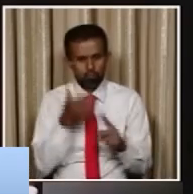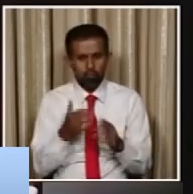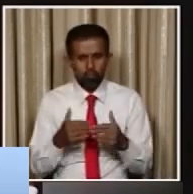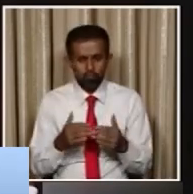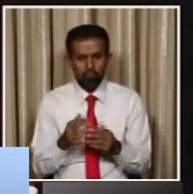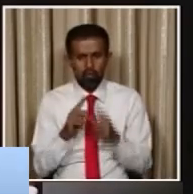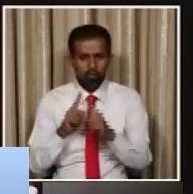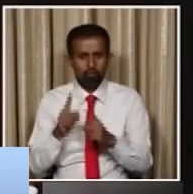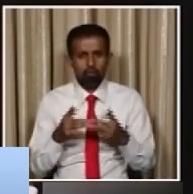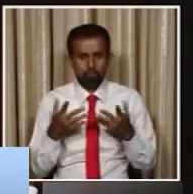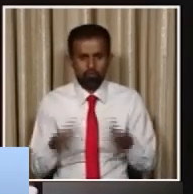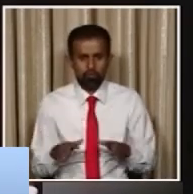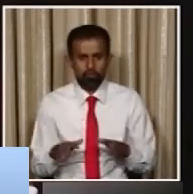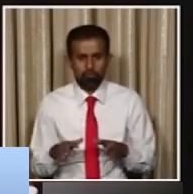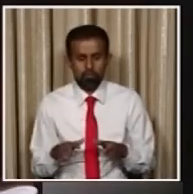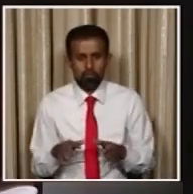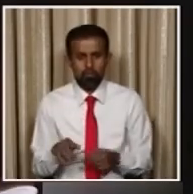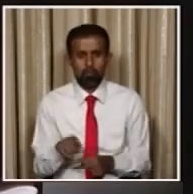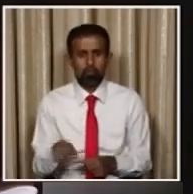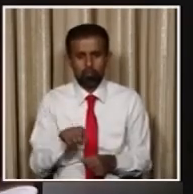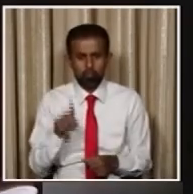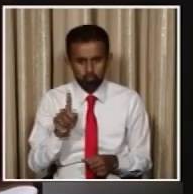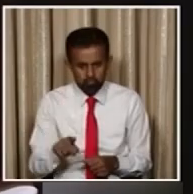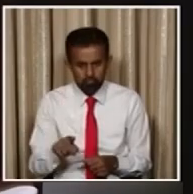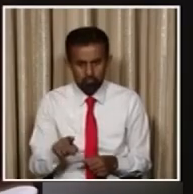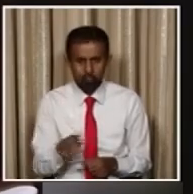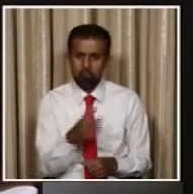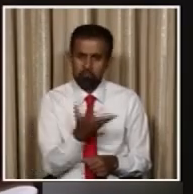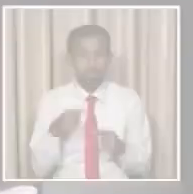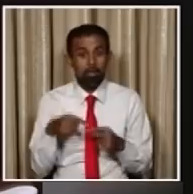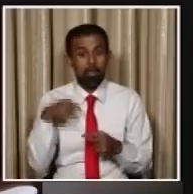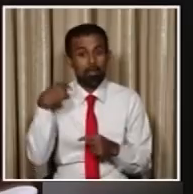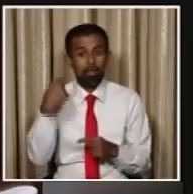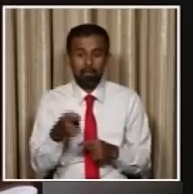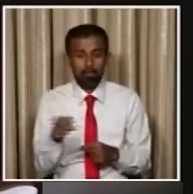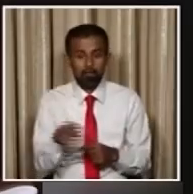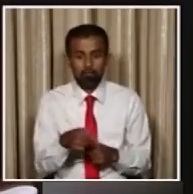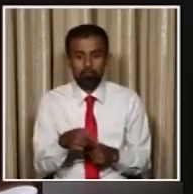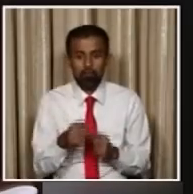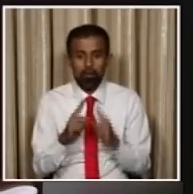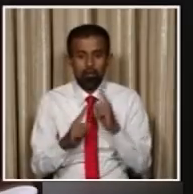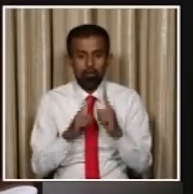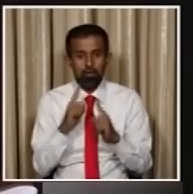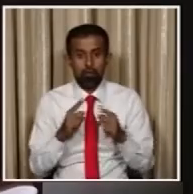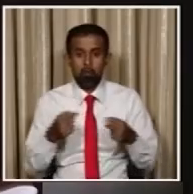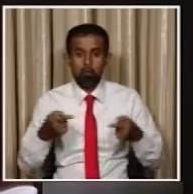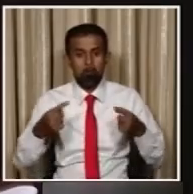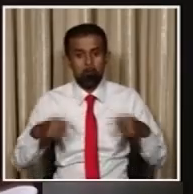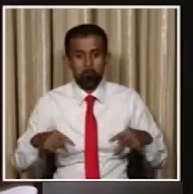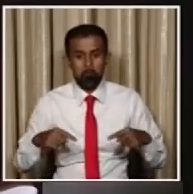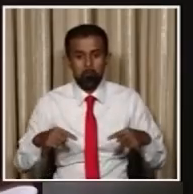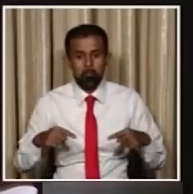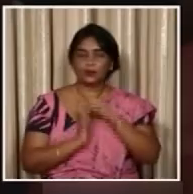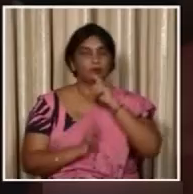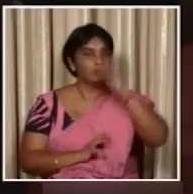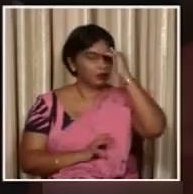තවදුරටත් සාකච්ඡා කරලා මේ සම්මත කරගන්නවද නැද්ද කියන තීන්දුව හෙට දවසේ පුළුල් සාකච්ඡාවකින් පසුව මේ ඉෂ්ට